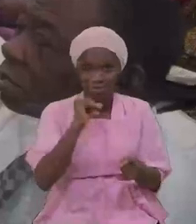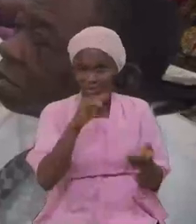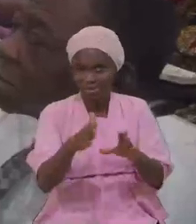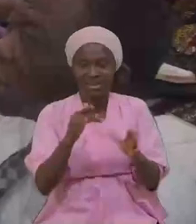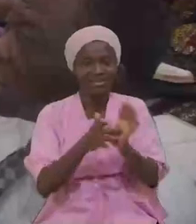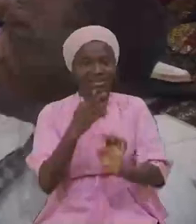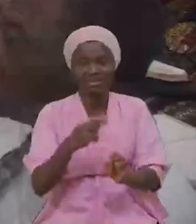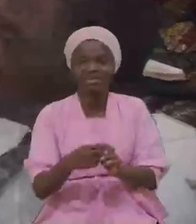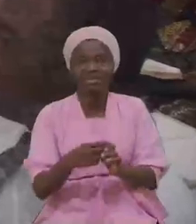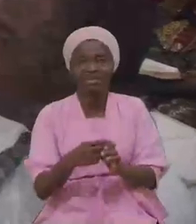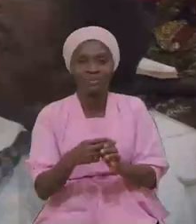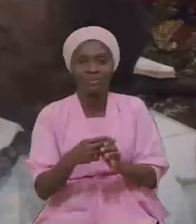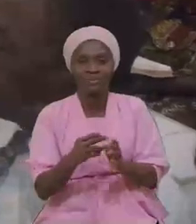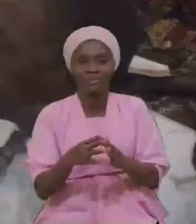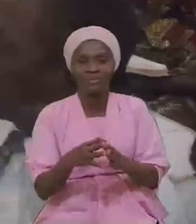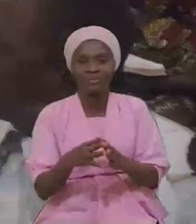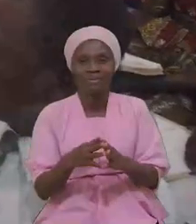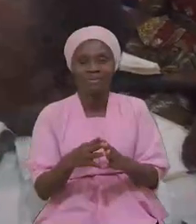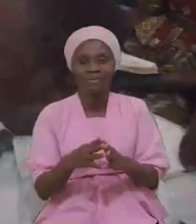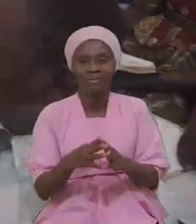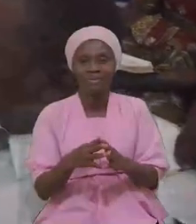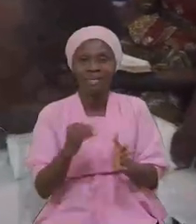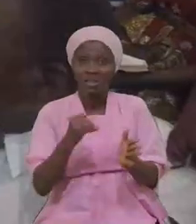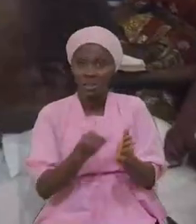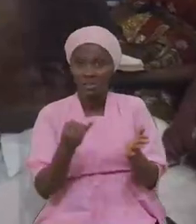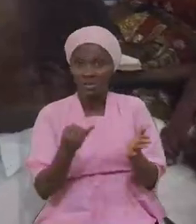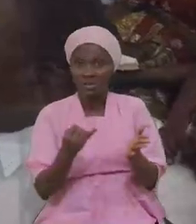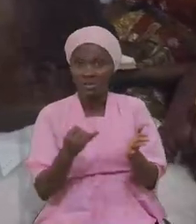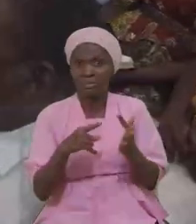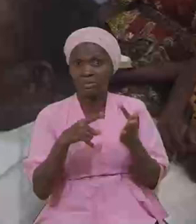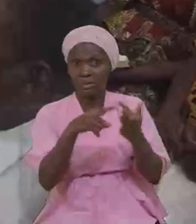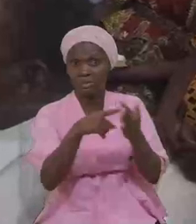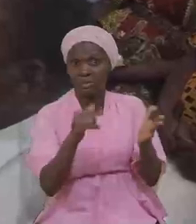vous n'allez pas mourir. Cela paraît